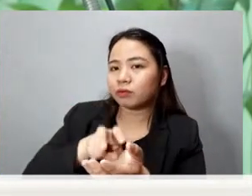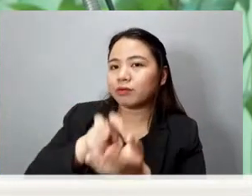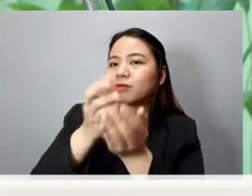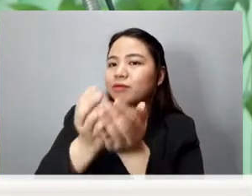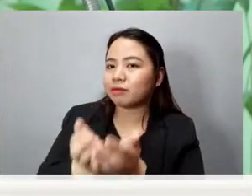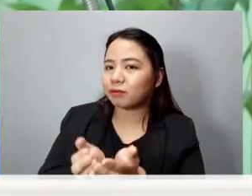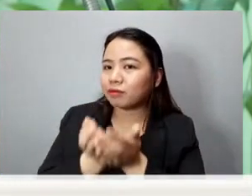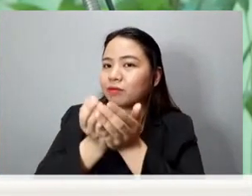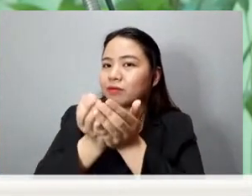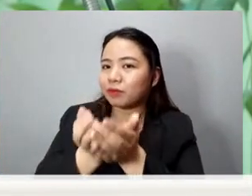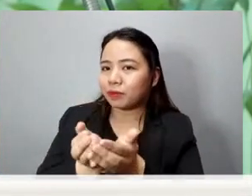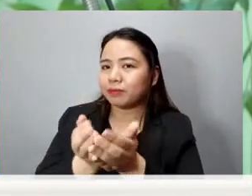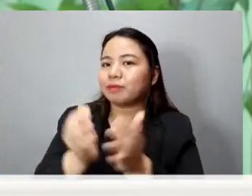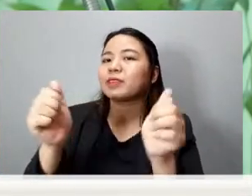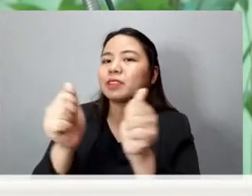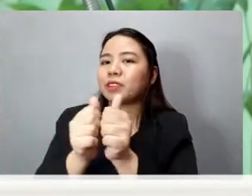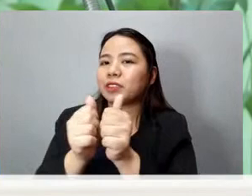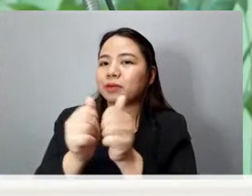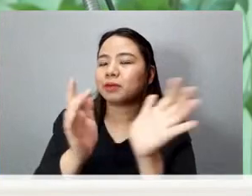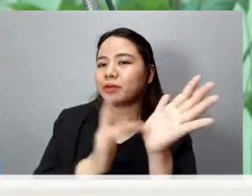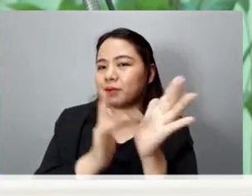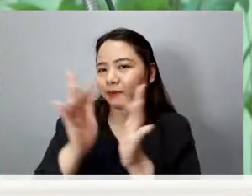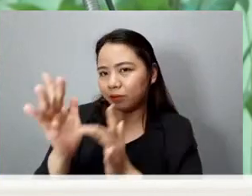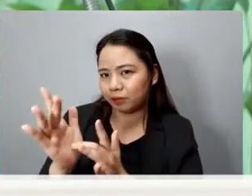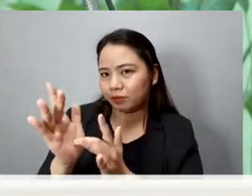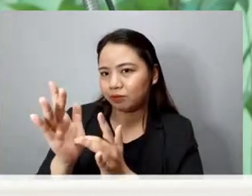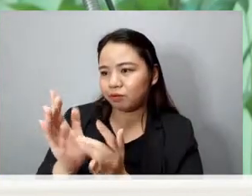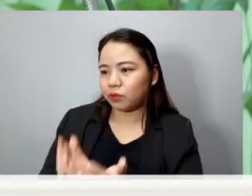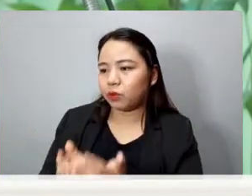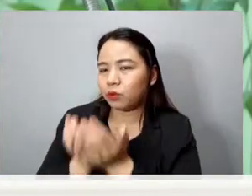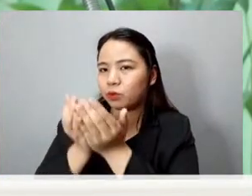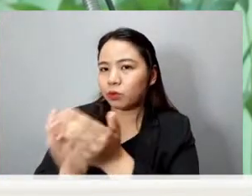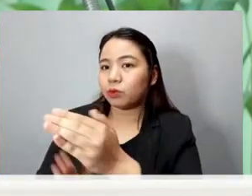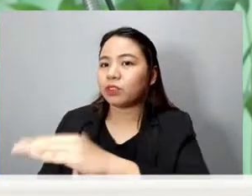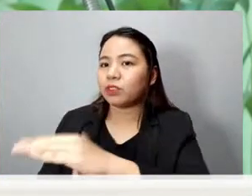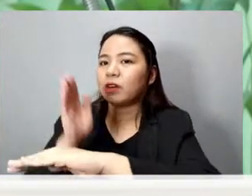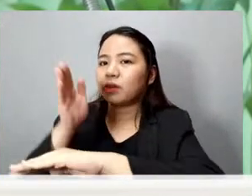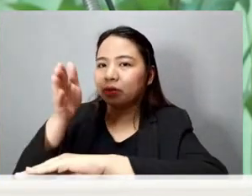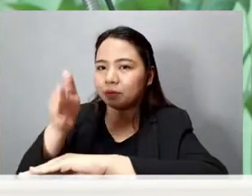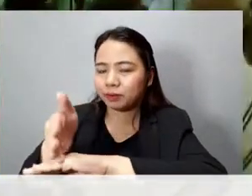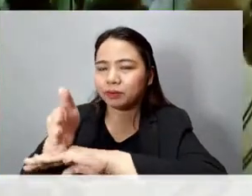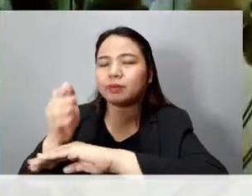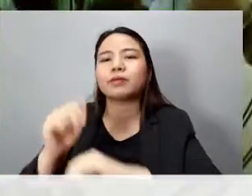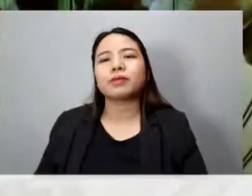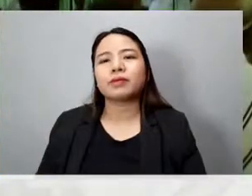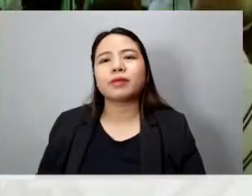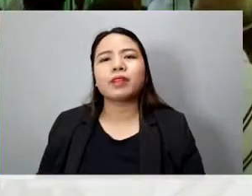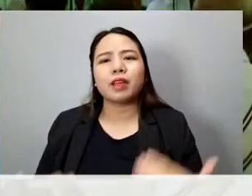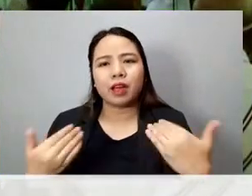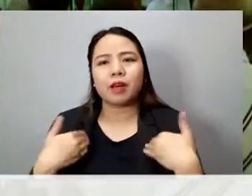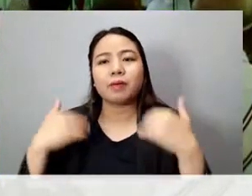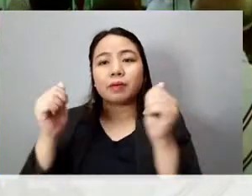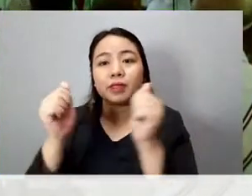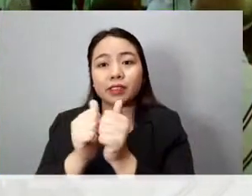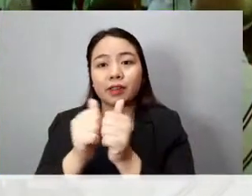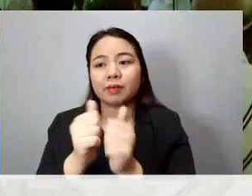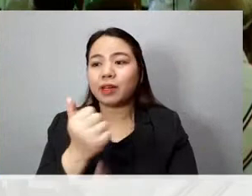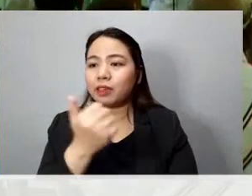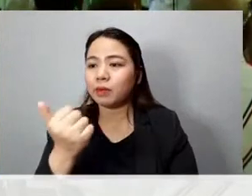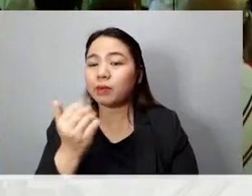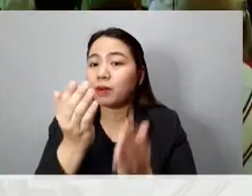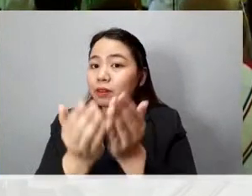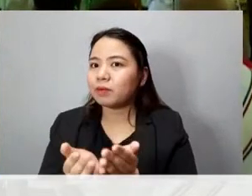kinalulunanan ni Jesus upang itawid siya. May kasabay pa silang ibang mga bangka.